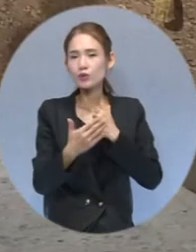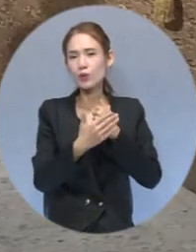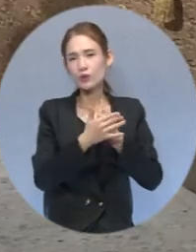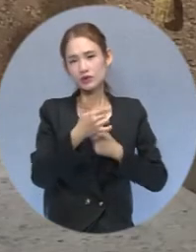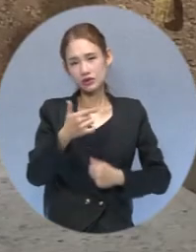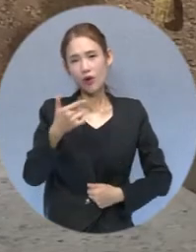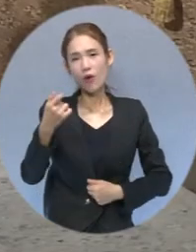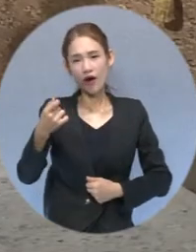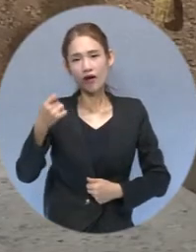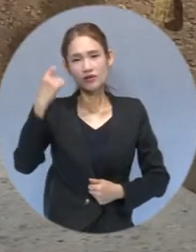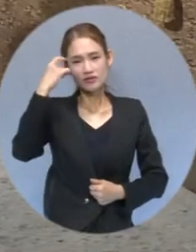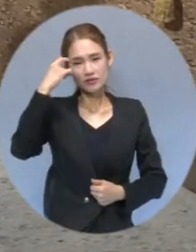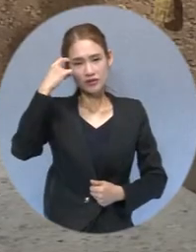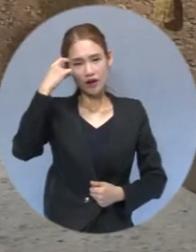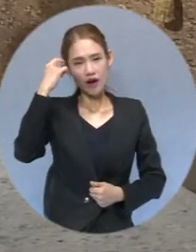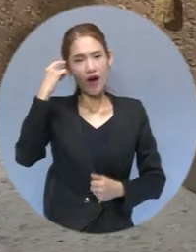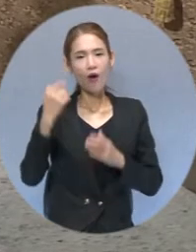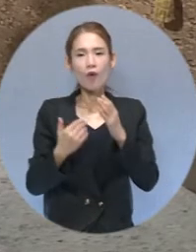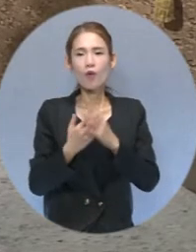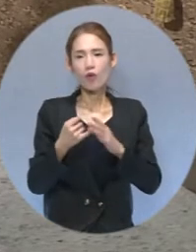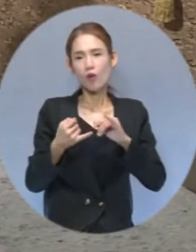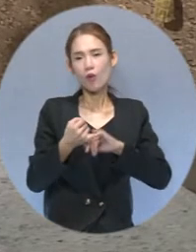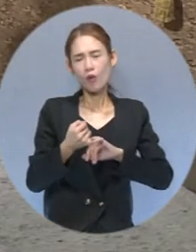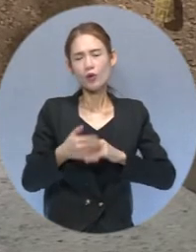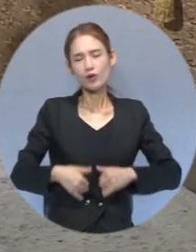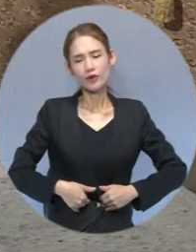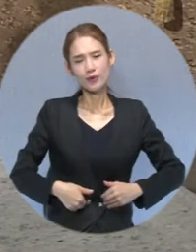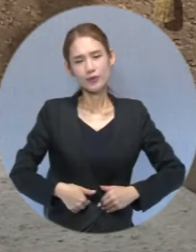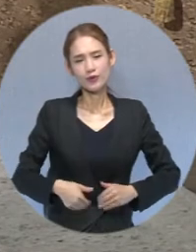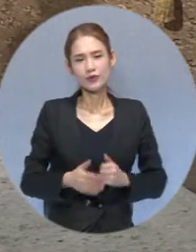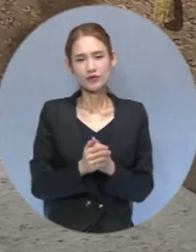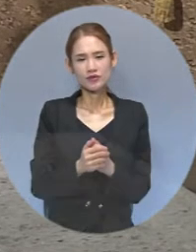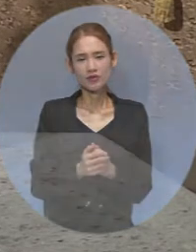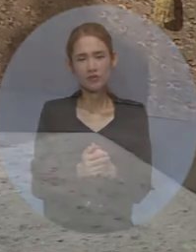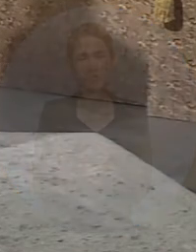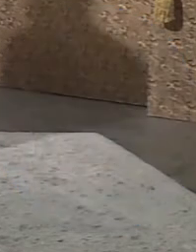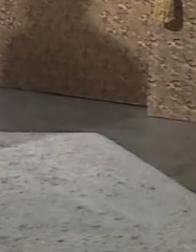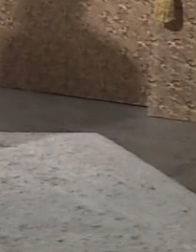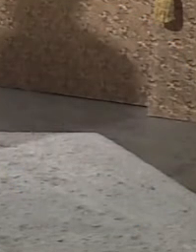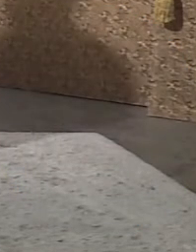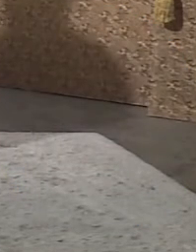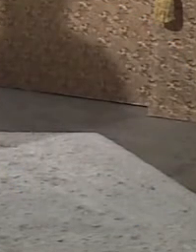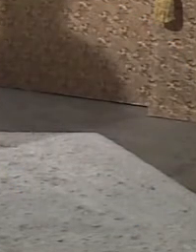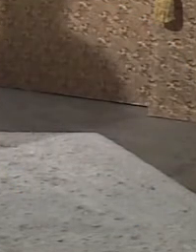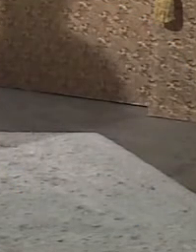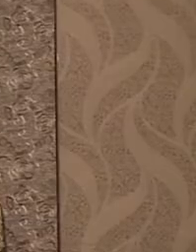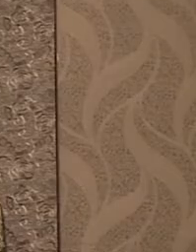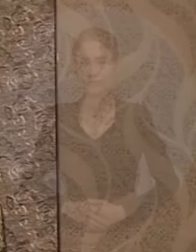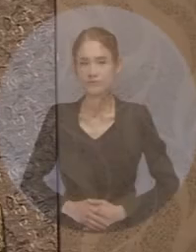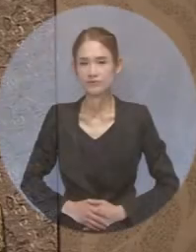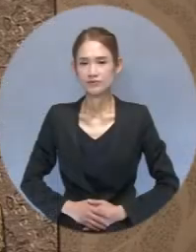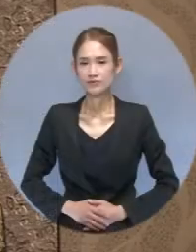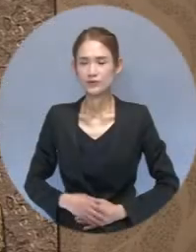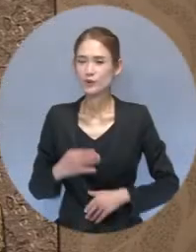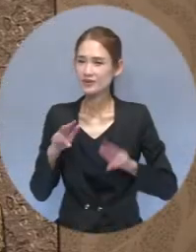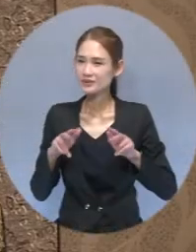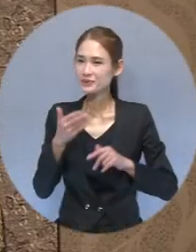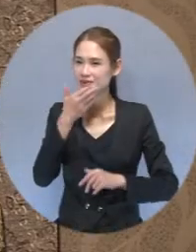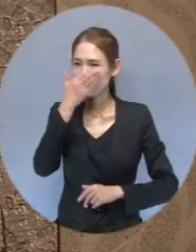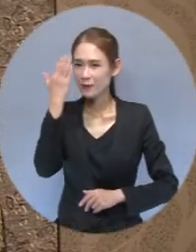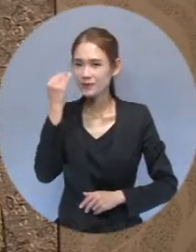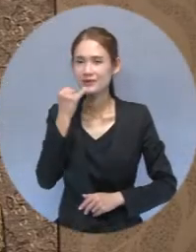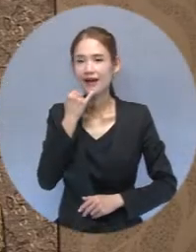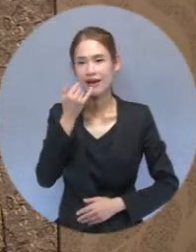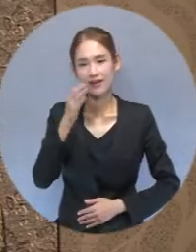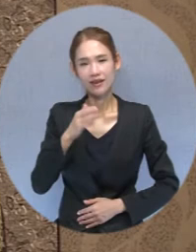되겠다 이런 생각이 들었었거든요. 아, 꼭 해야 돼요. 네. 저도 이제 나이가 먹다 조금씩, 네. 아직은 젊은데요. 아, 또